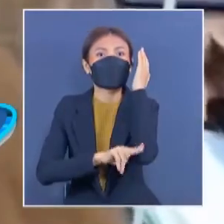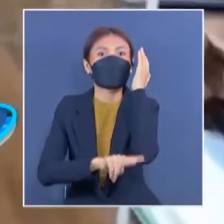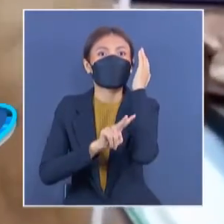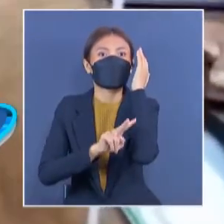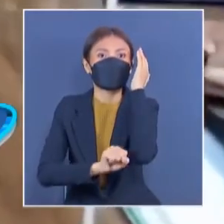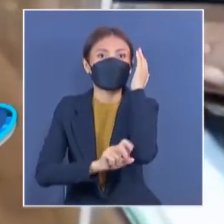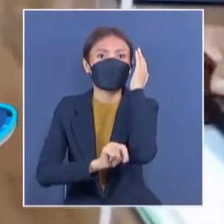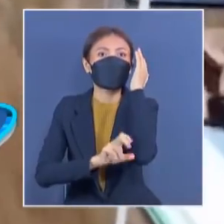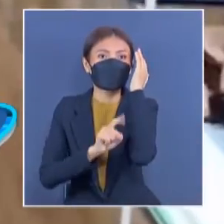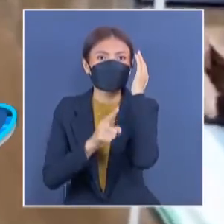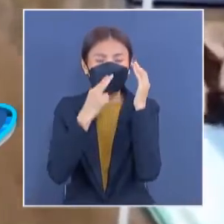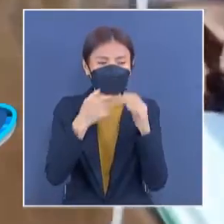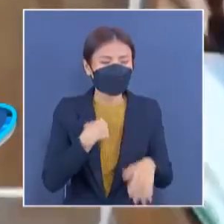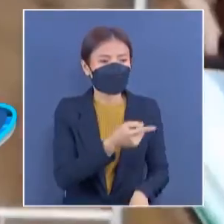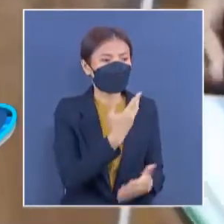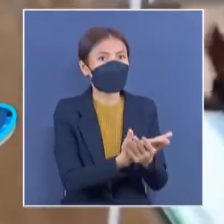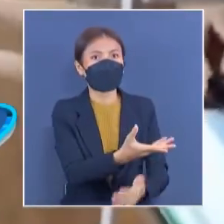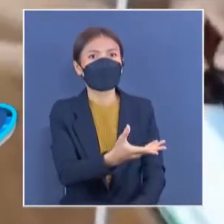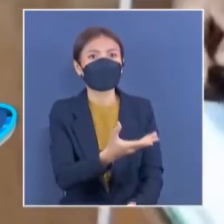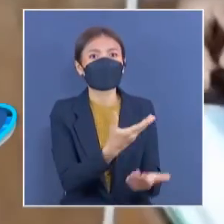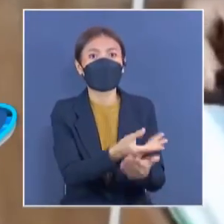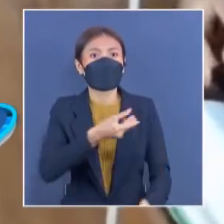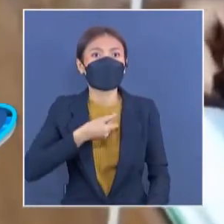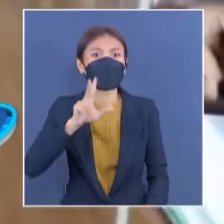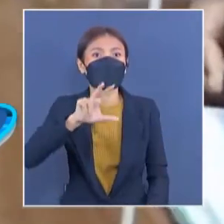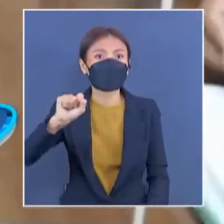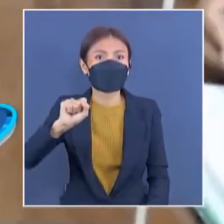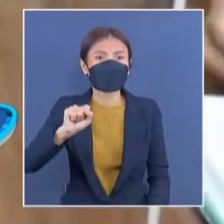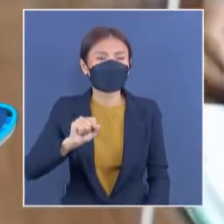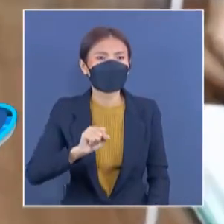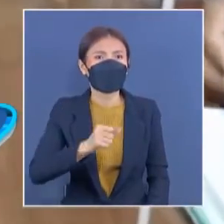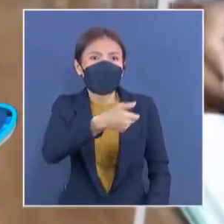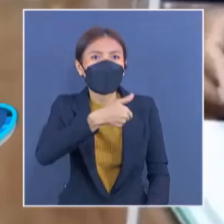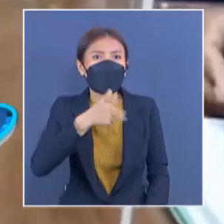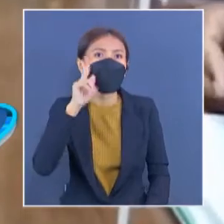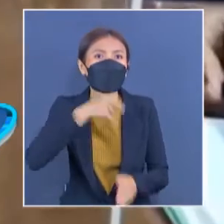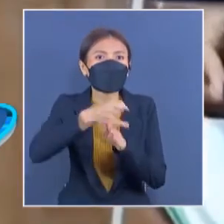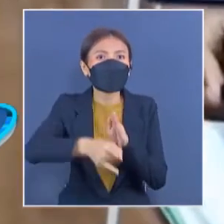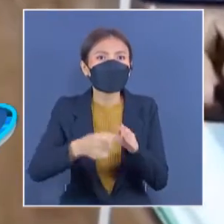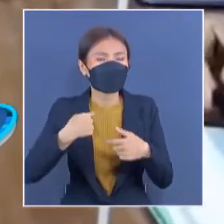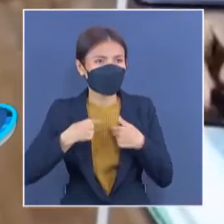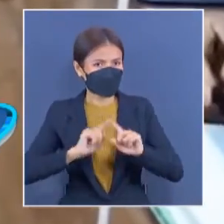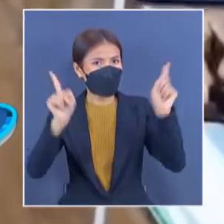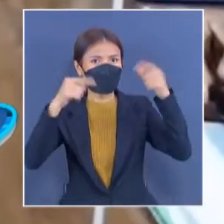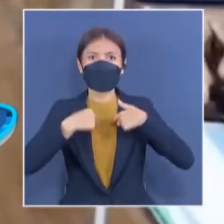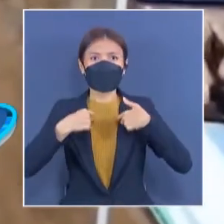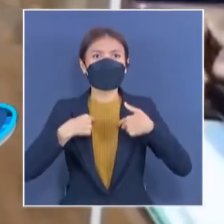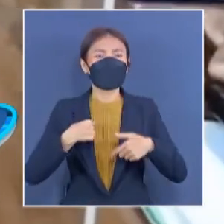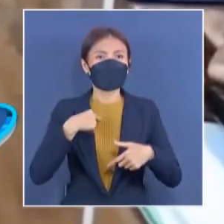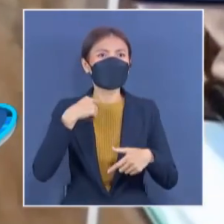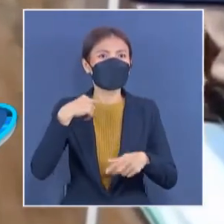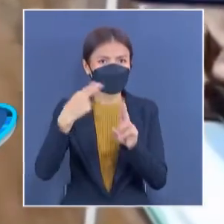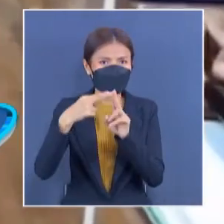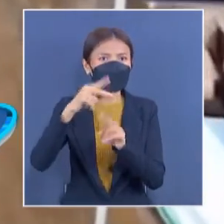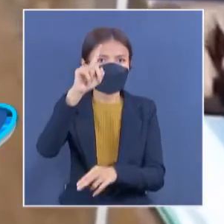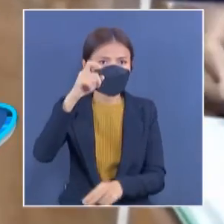ข่าวมันทำให้สิ่งที่พูดออกไปเนี่ยทุกอย่างเนี่ยมันไปที่ตัวเขาในฐานะนายกสมาคมสื่อมวลช